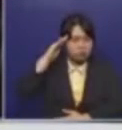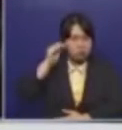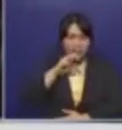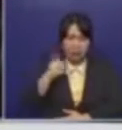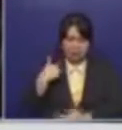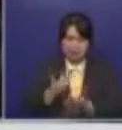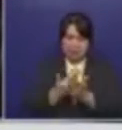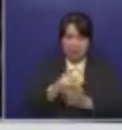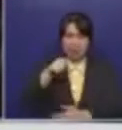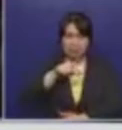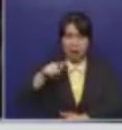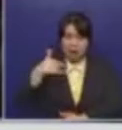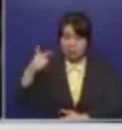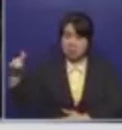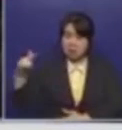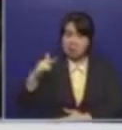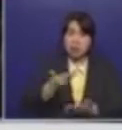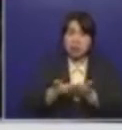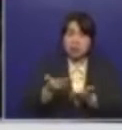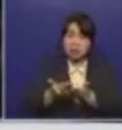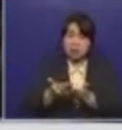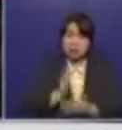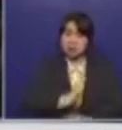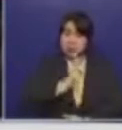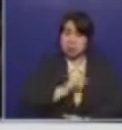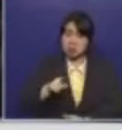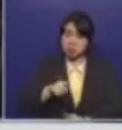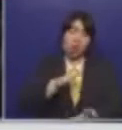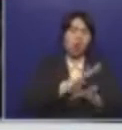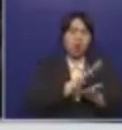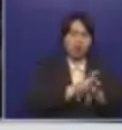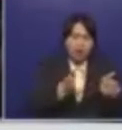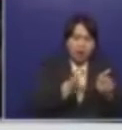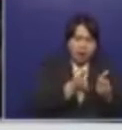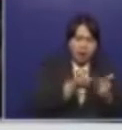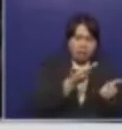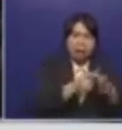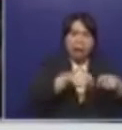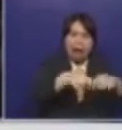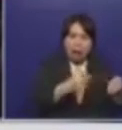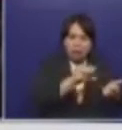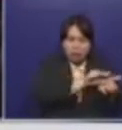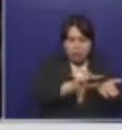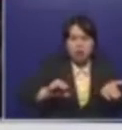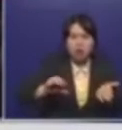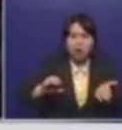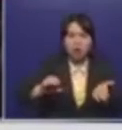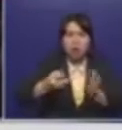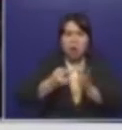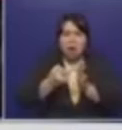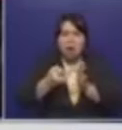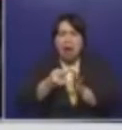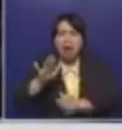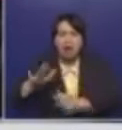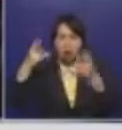ซื้อเครื่องบิน VIP แต่กลับมาตัดงบประมาณของโรงเรียนขนาดเล็กเข้ามางบกลางให้สะดวกต่อการใช้เงินของท่านนายก